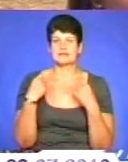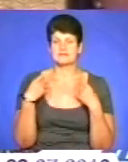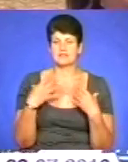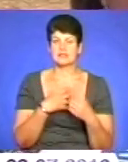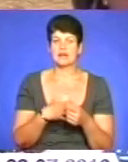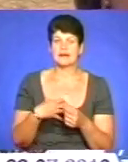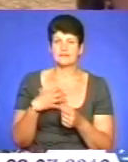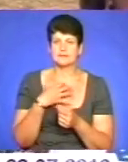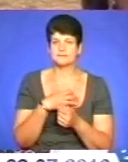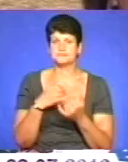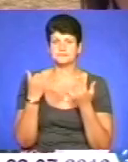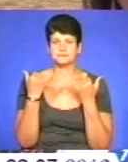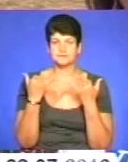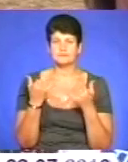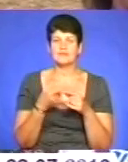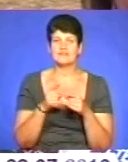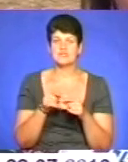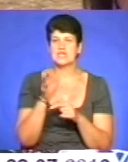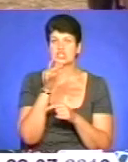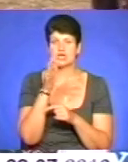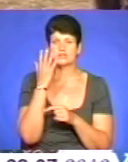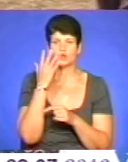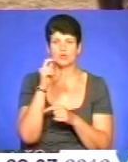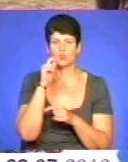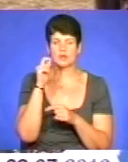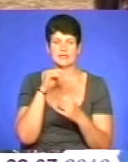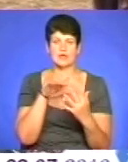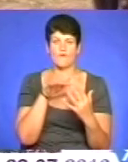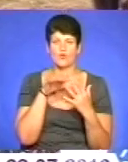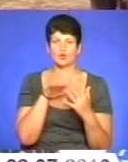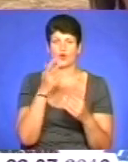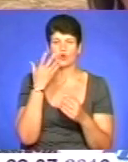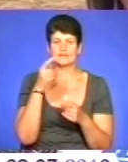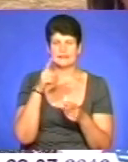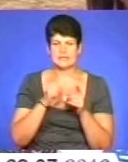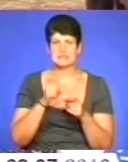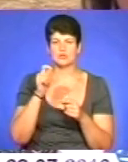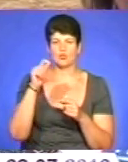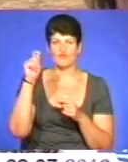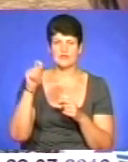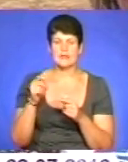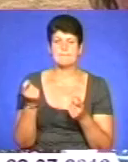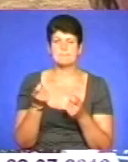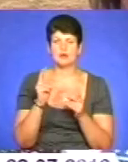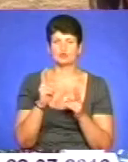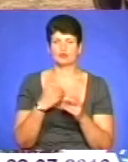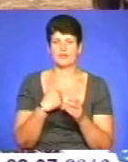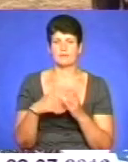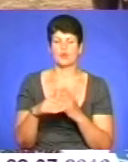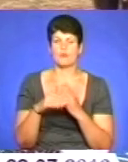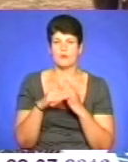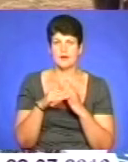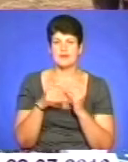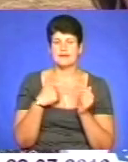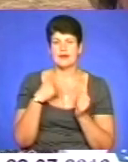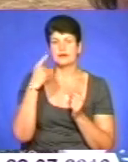актуальне тепер цей час, коли Україна воює, коли Україна дійсно у війні і мало хто нам допомагає. І я думаю,